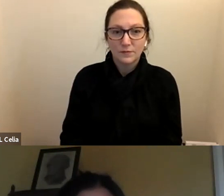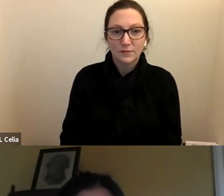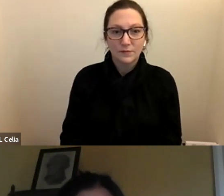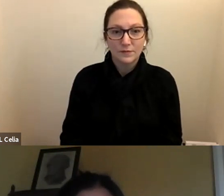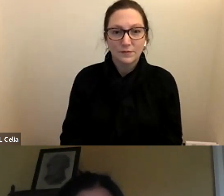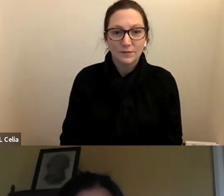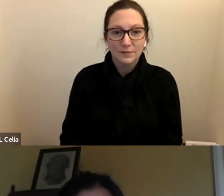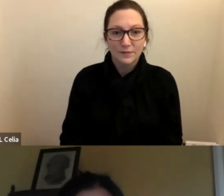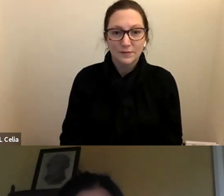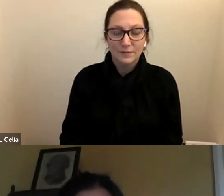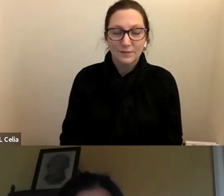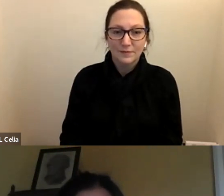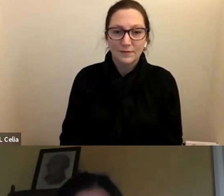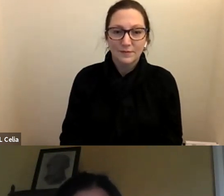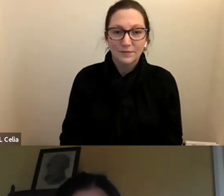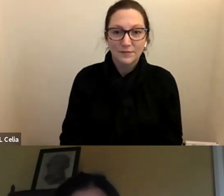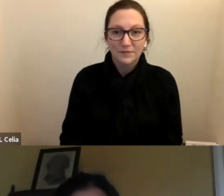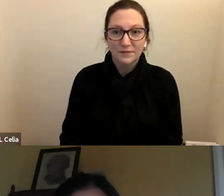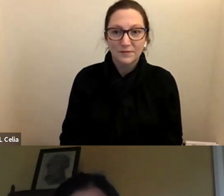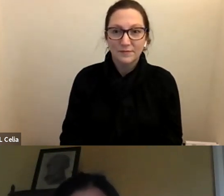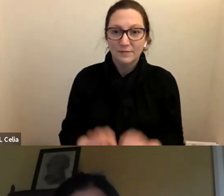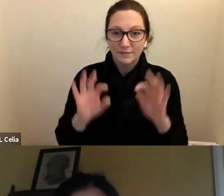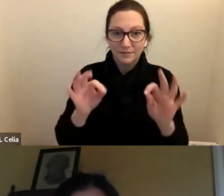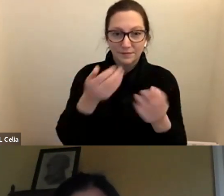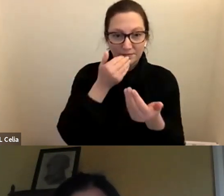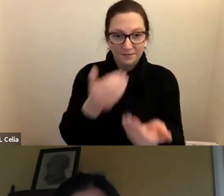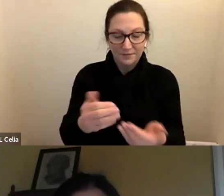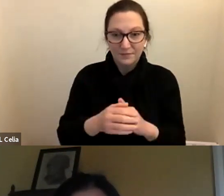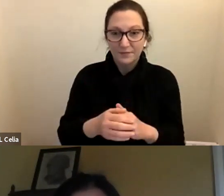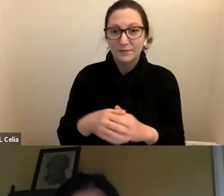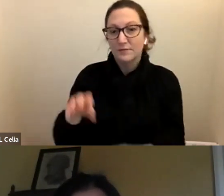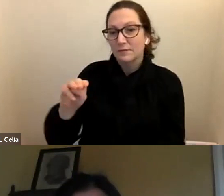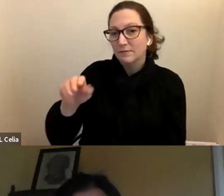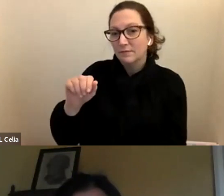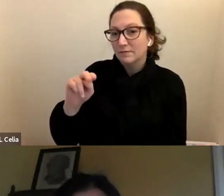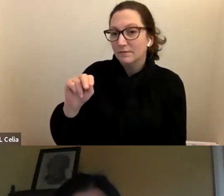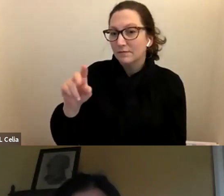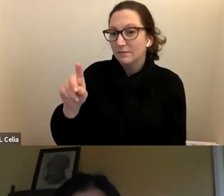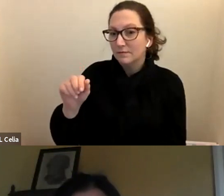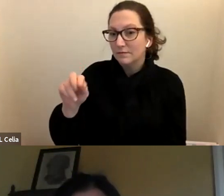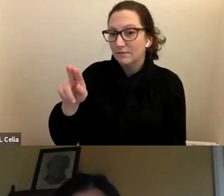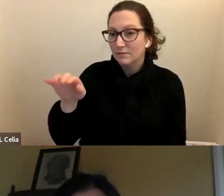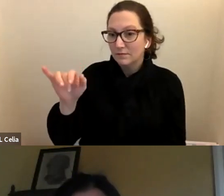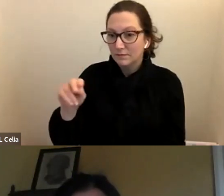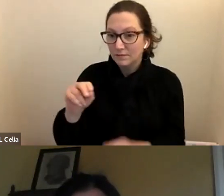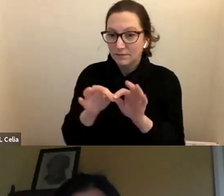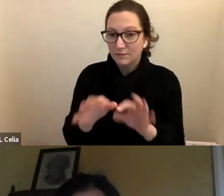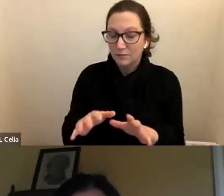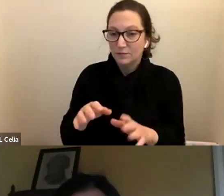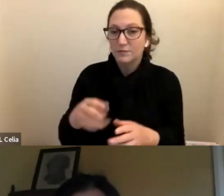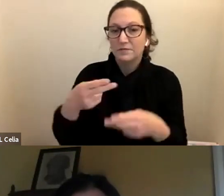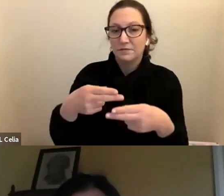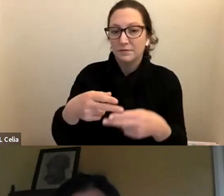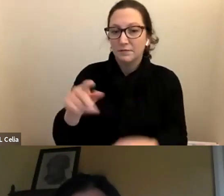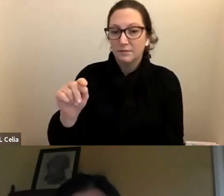間見，多謝 ，Thank you so much. Thank you. Our Mandarin interpreter is Terry Yin. Please introduce